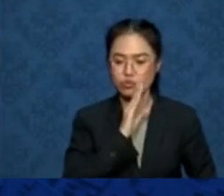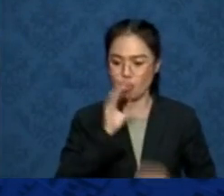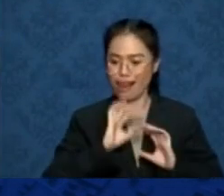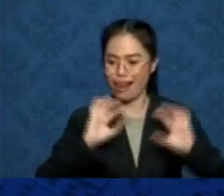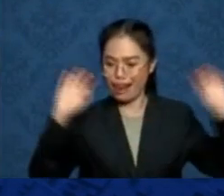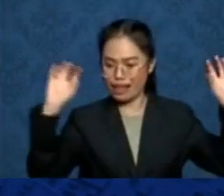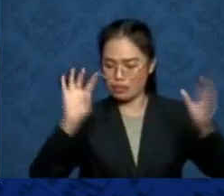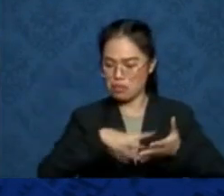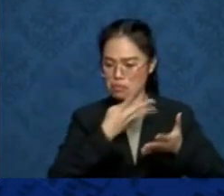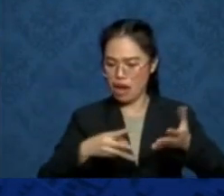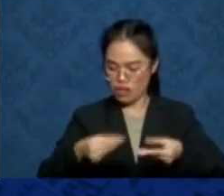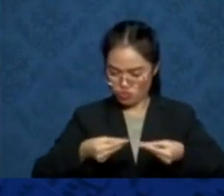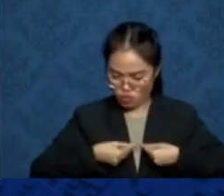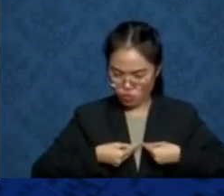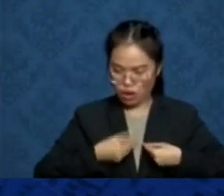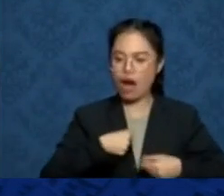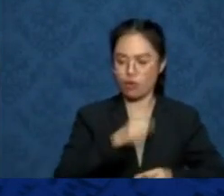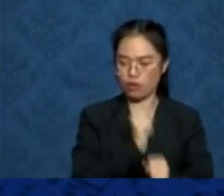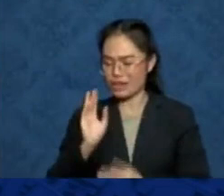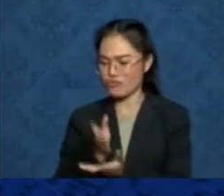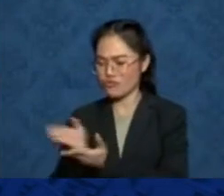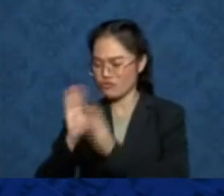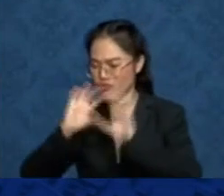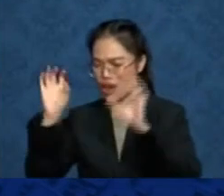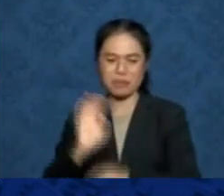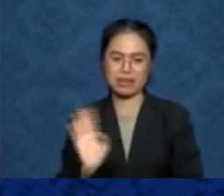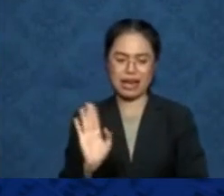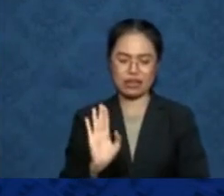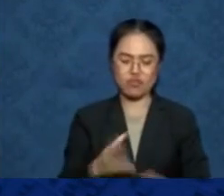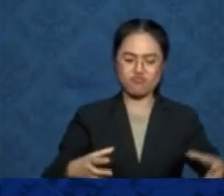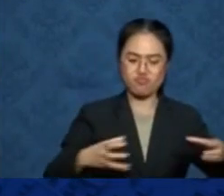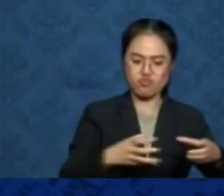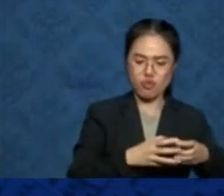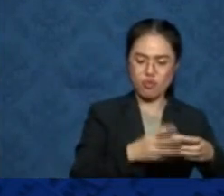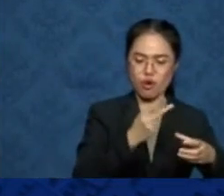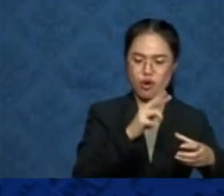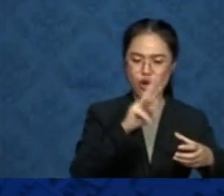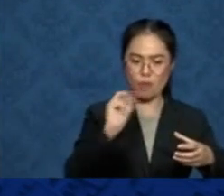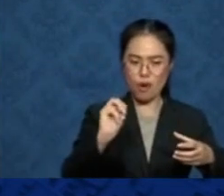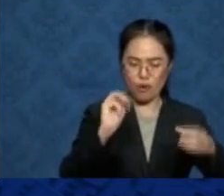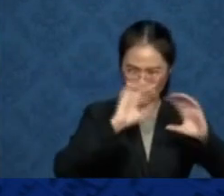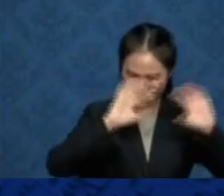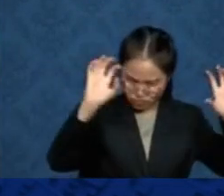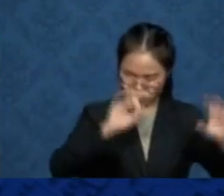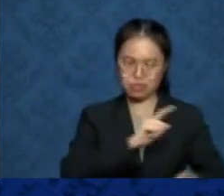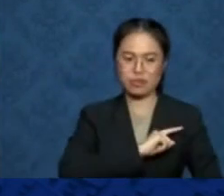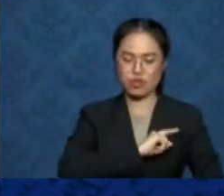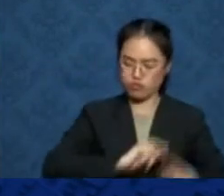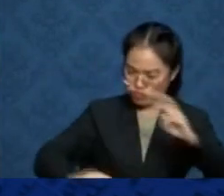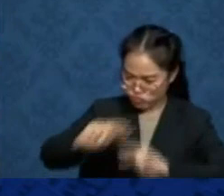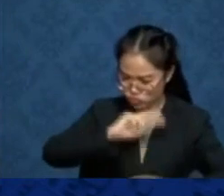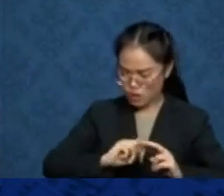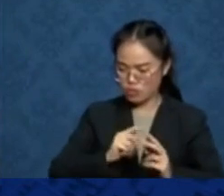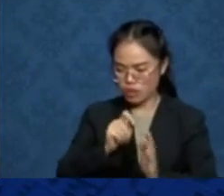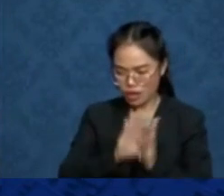งทั้งที่ควรจะได้เพียง 100,000 ล้านบาทเหตุผลที่ทำเช่นนั้นก็เพราะต้องการทำแผนรายจ่ายให้สูงขึ้นอย่างไรก็ดีในบางนโยบายของรั